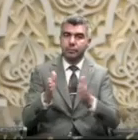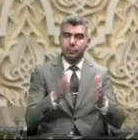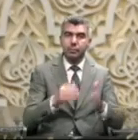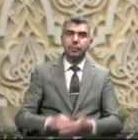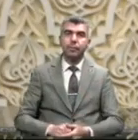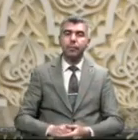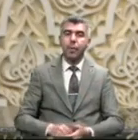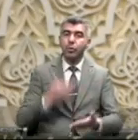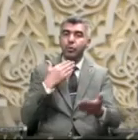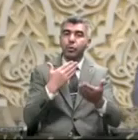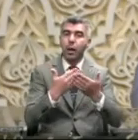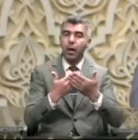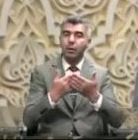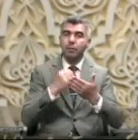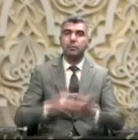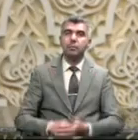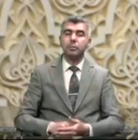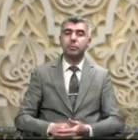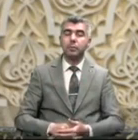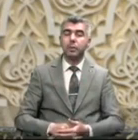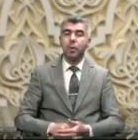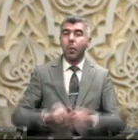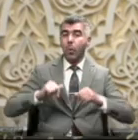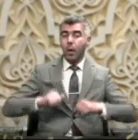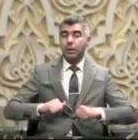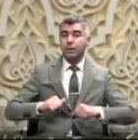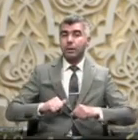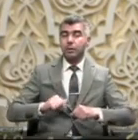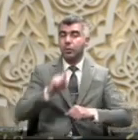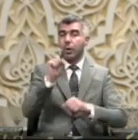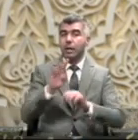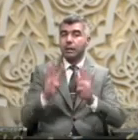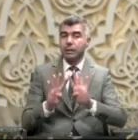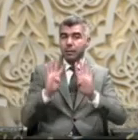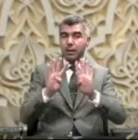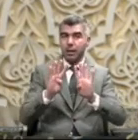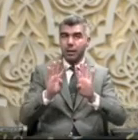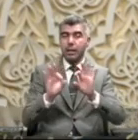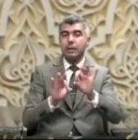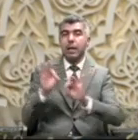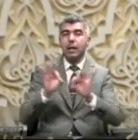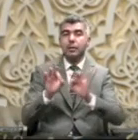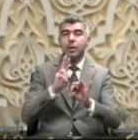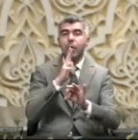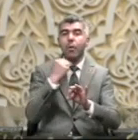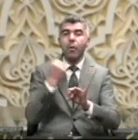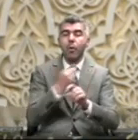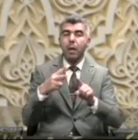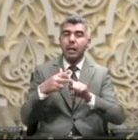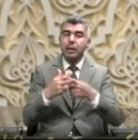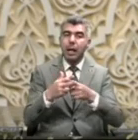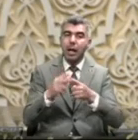شكرا السيد الوزير ونمر الان للسؤال الثامن موضوعه استراتيجيه الحكومه لتشجيع الصناعه